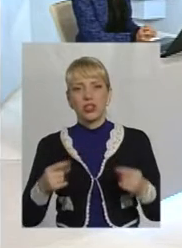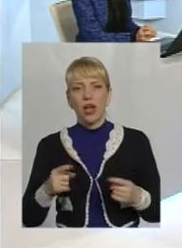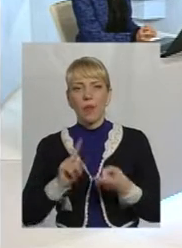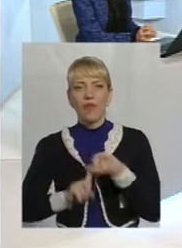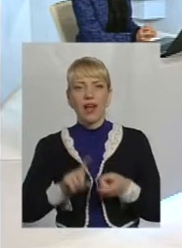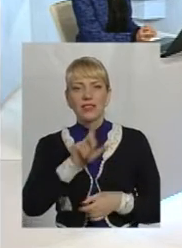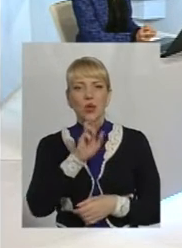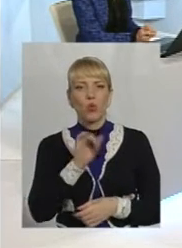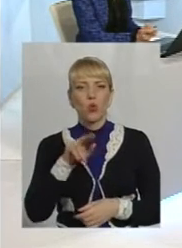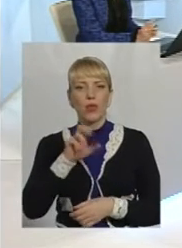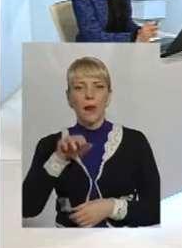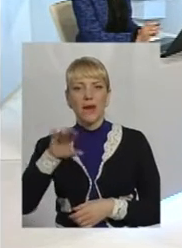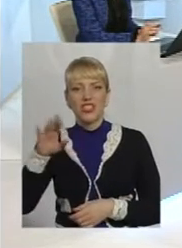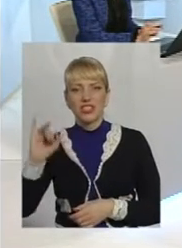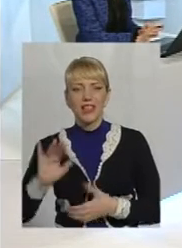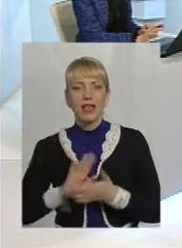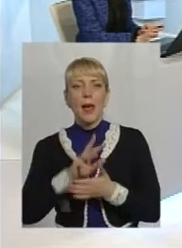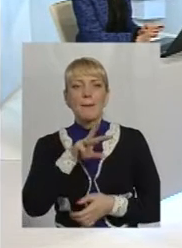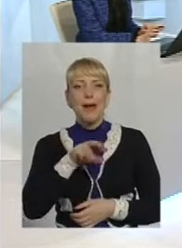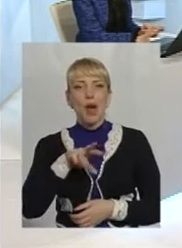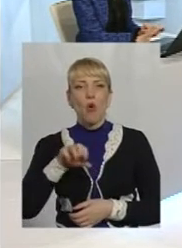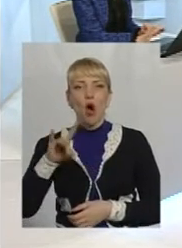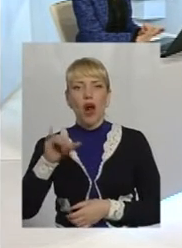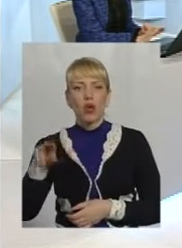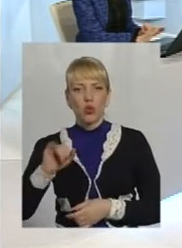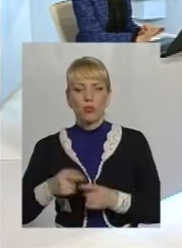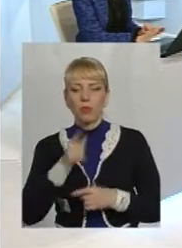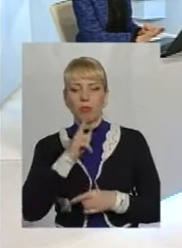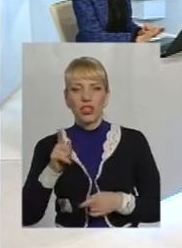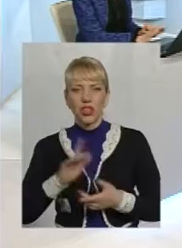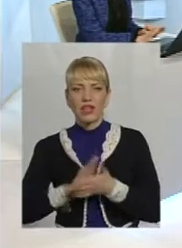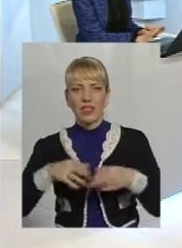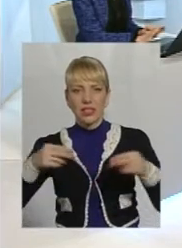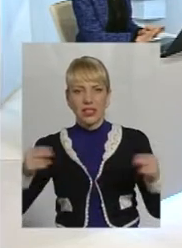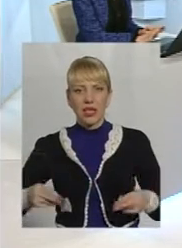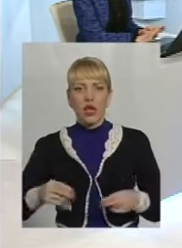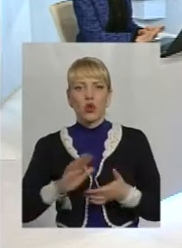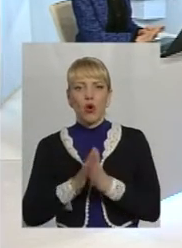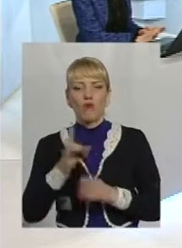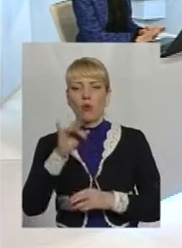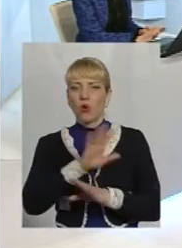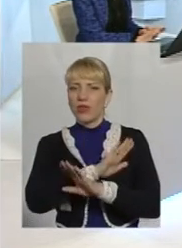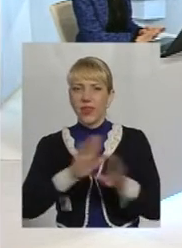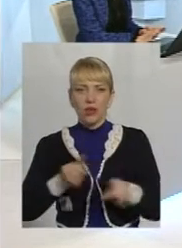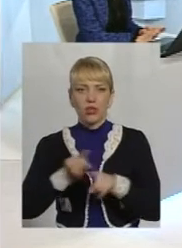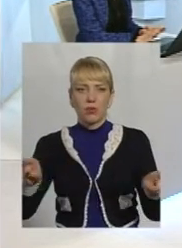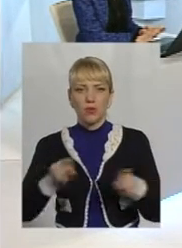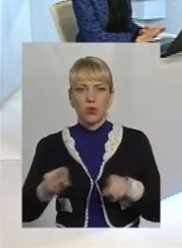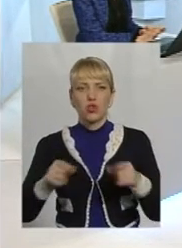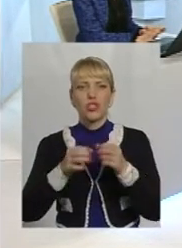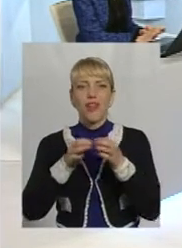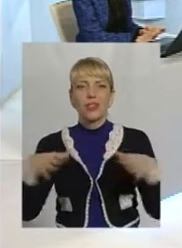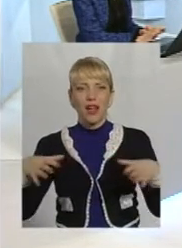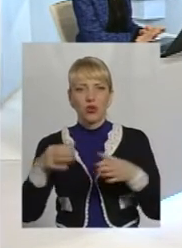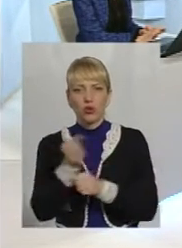з Будапештським меморандумом. Під час ратифікації договору про нерозповсюдження ядерної зброї